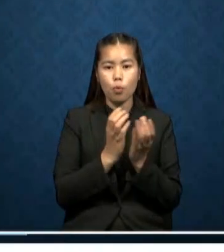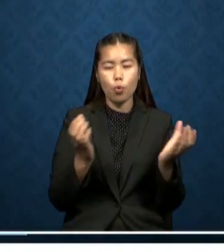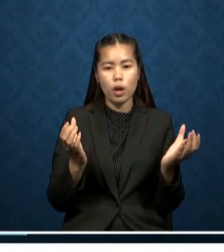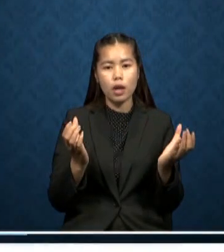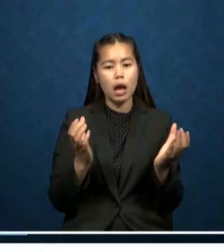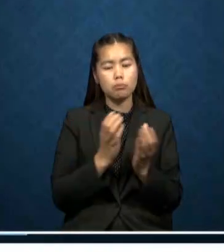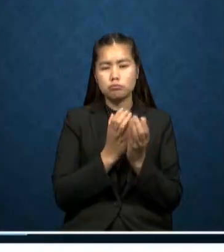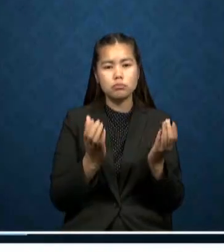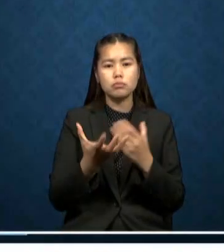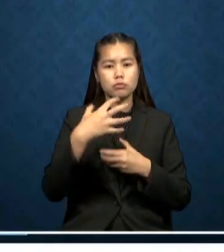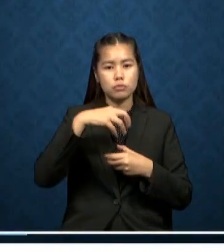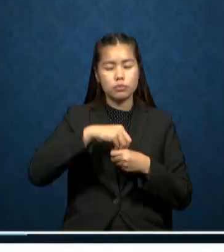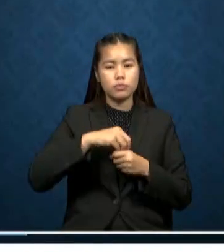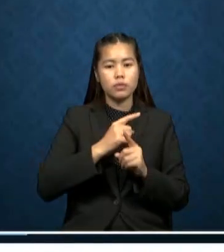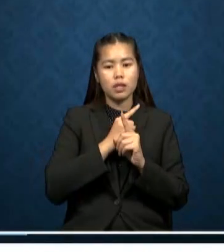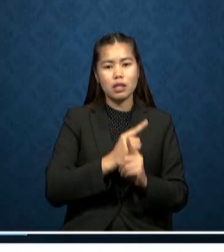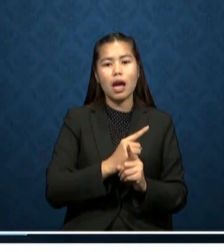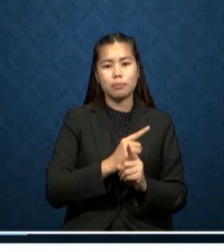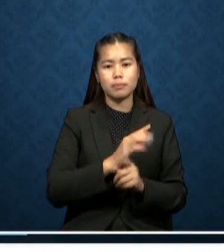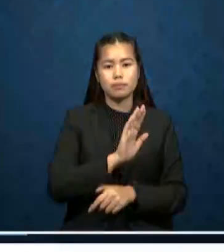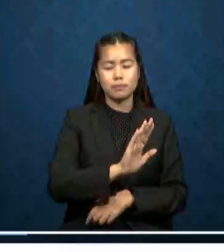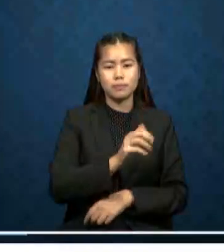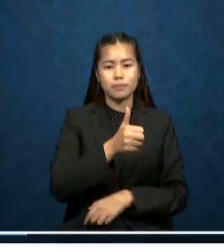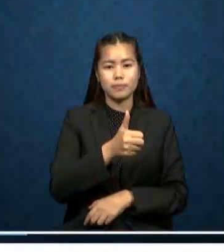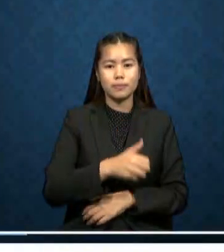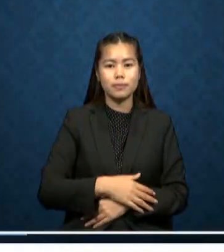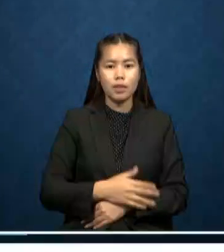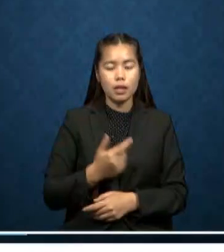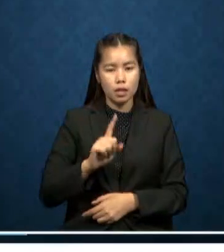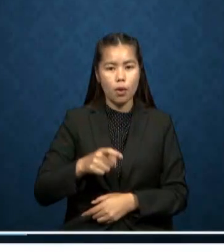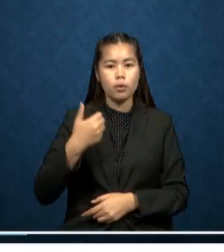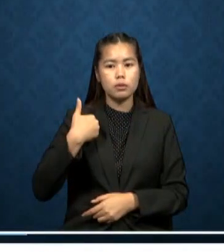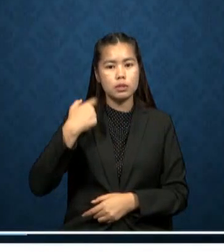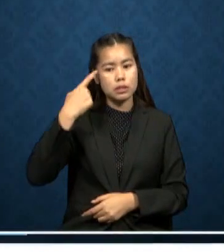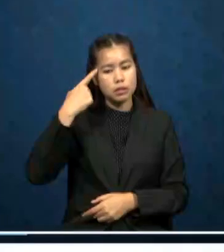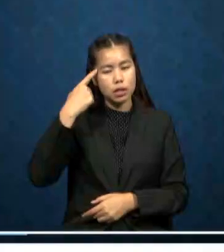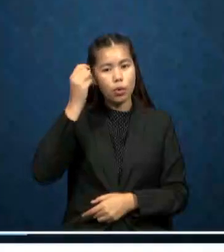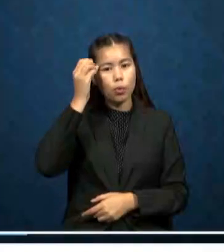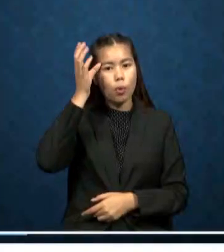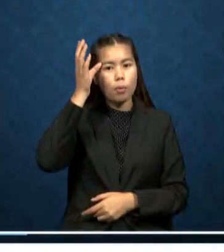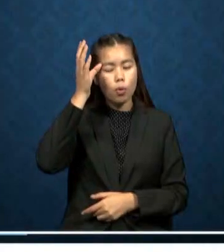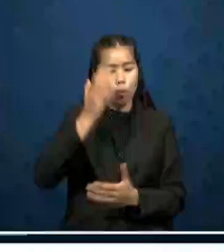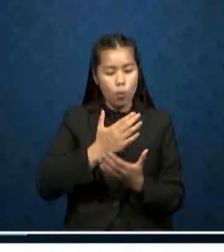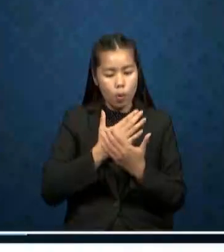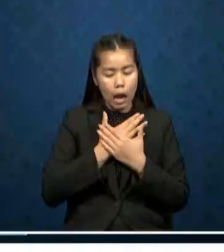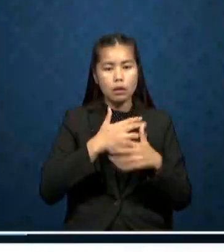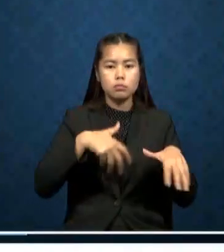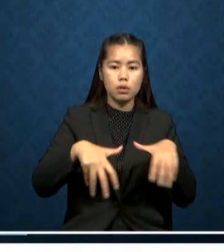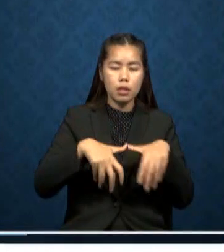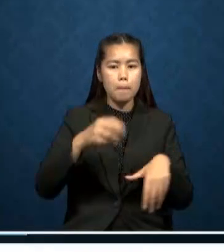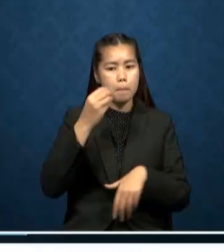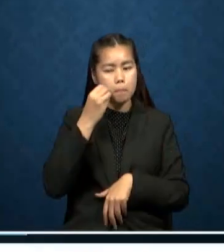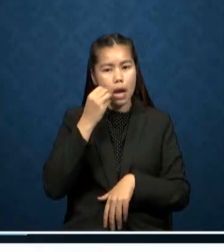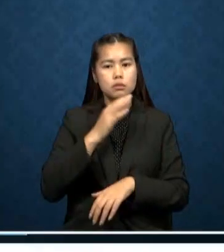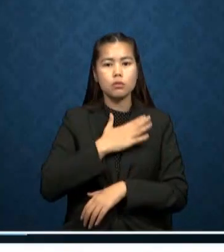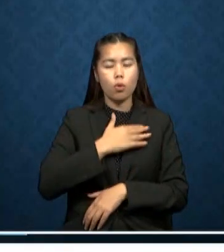ไทยและสอดคล้องกับภูมิสังคมเกิดการเรียนรู้รักและภาคภูมิใจในท้องถิ่นของตนผล